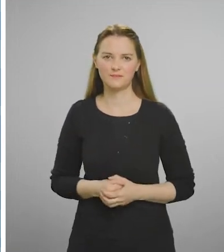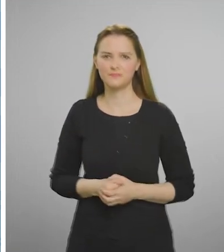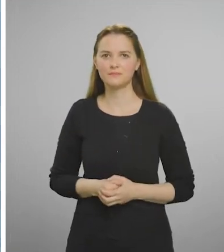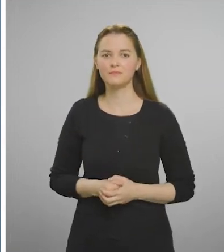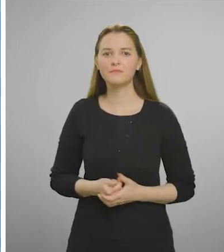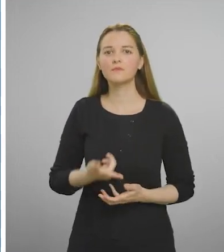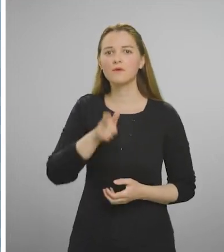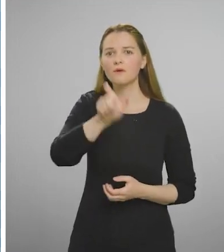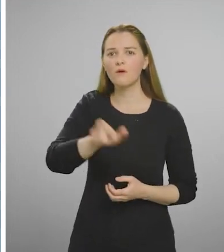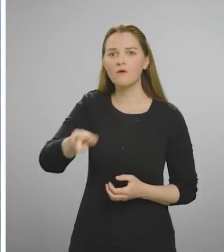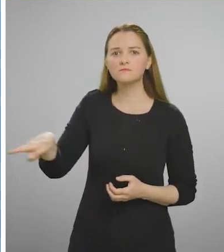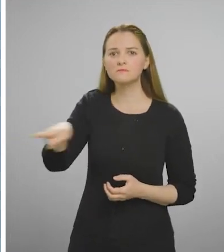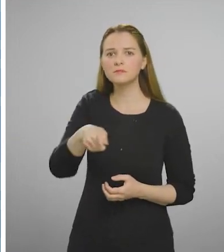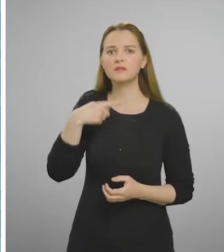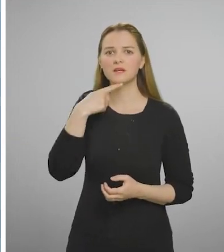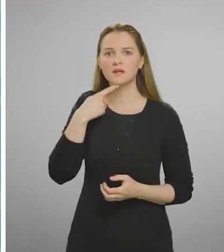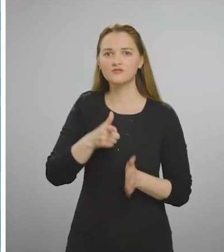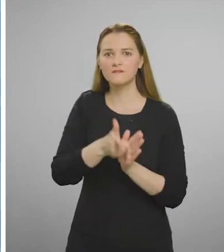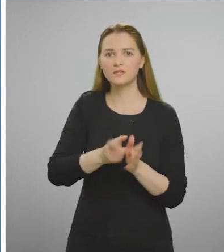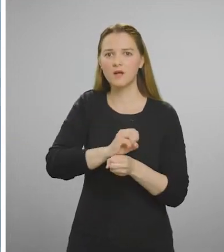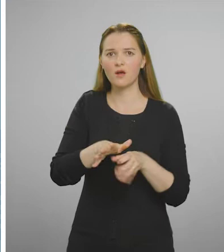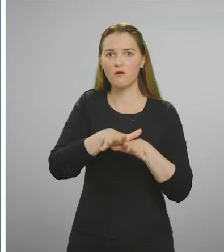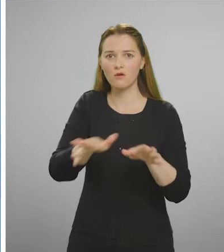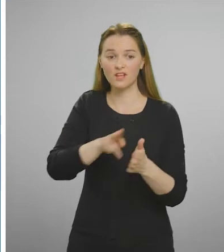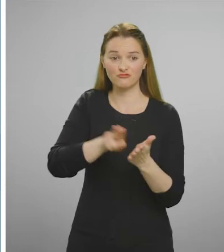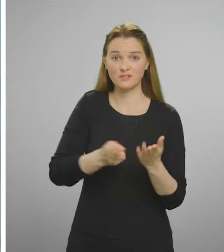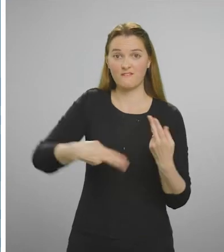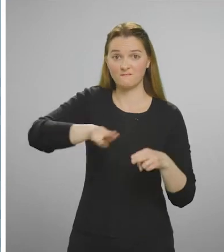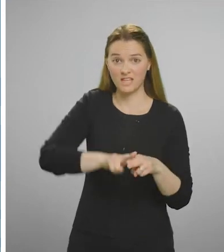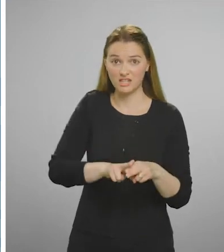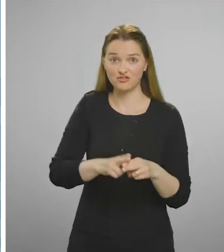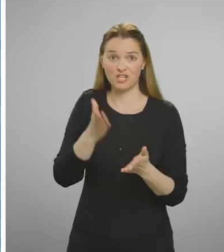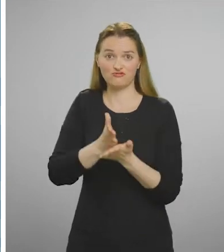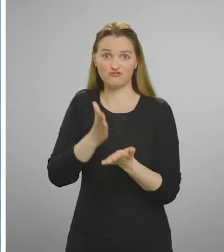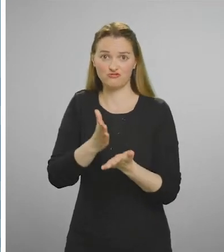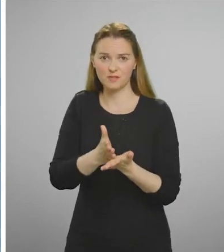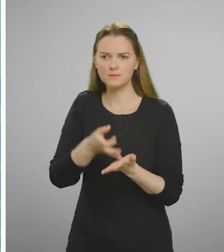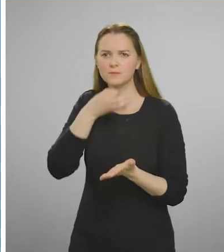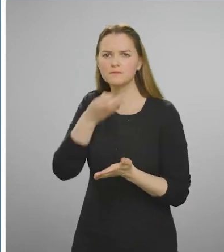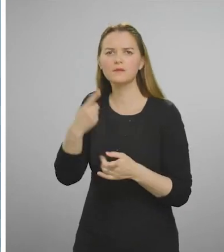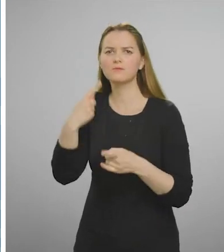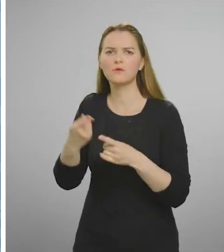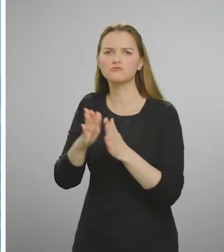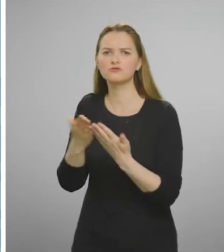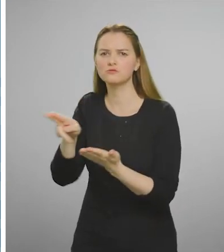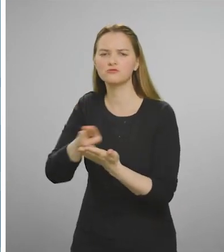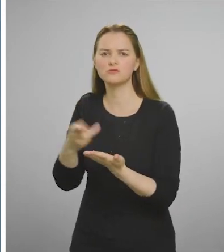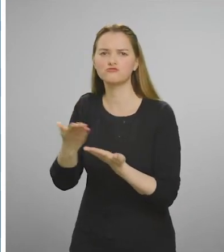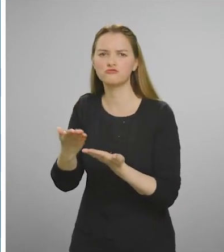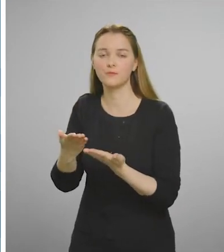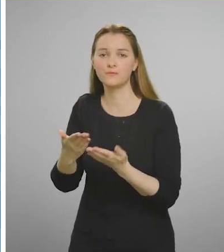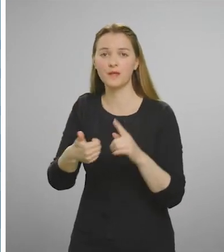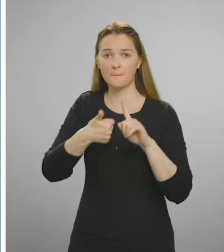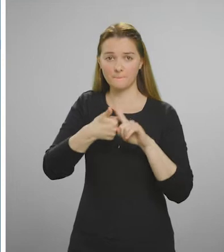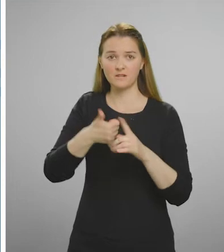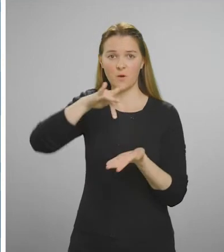su navele da su tijekom pandemije čitale češće i više, pitali smo koji su tip literature konzumirali. Na prvom